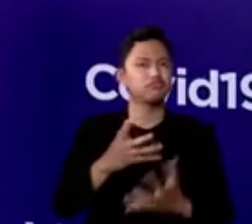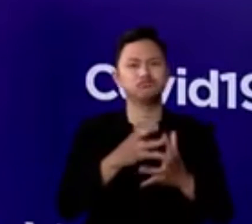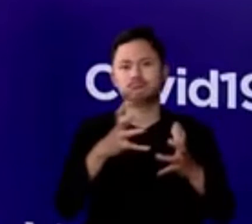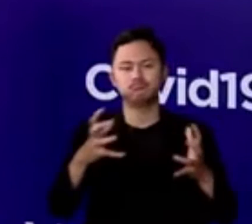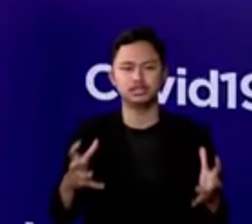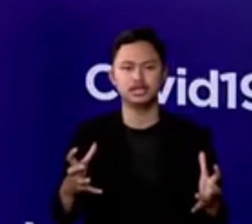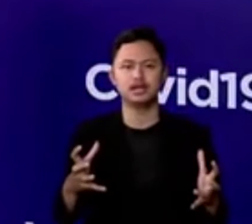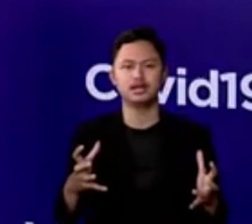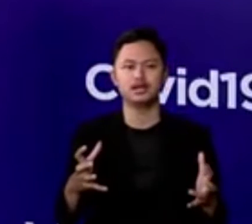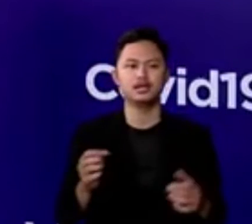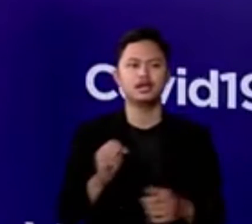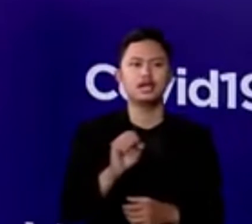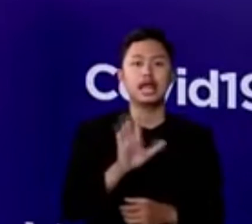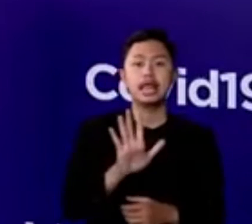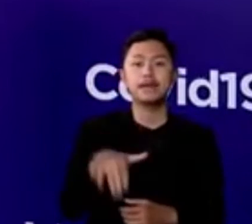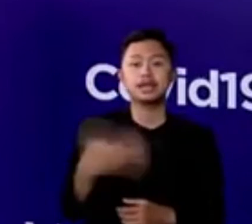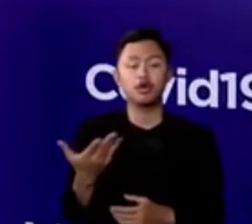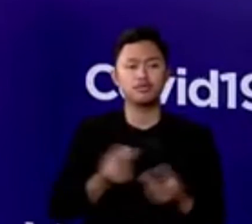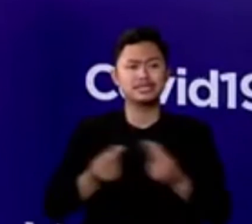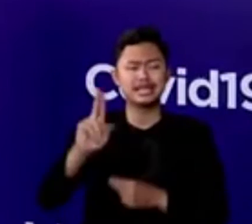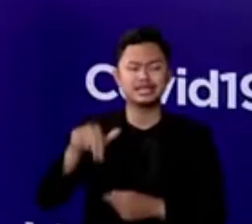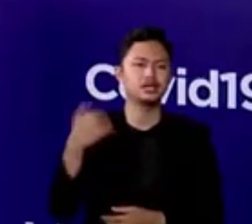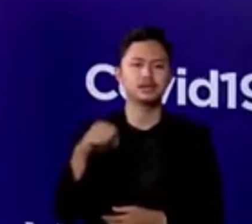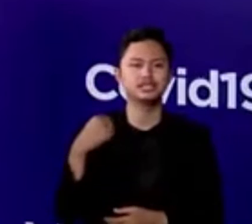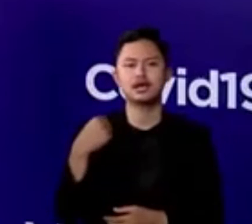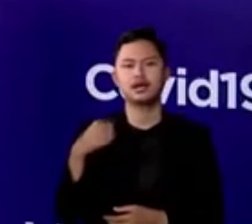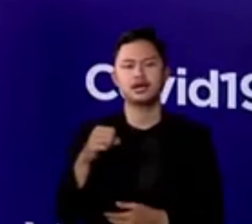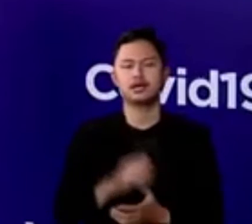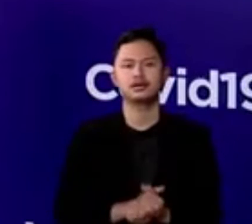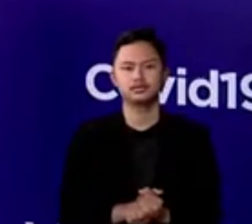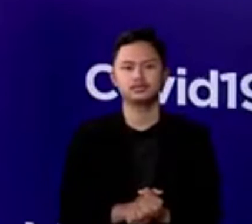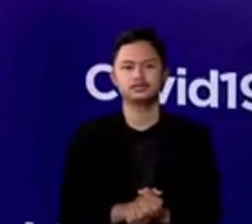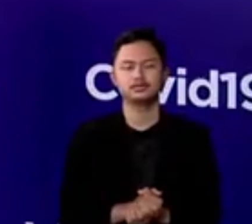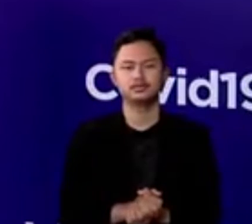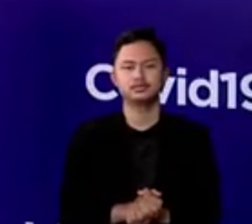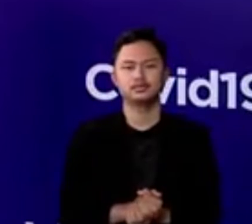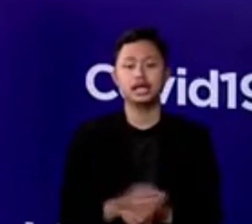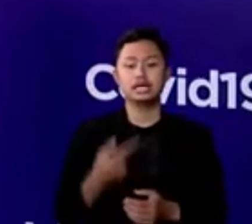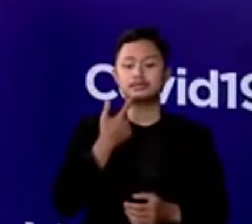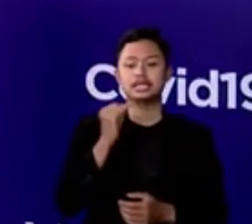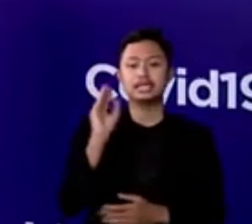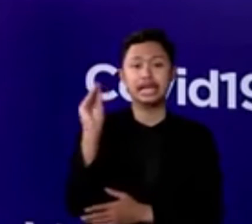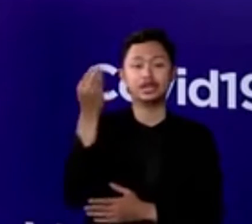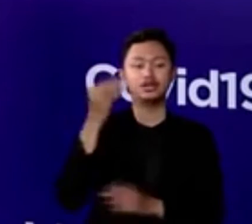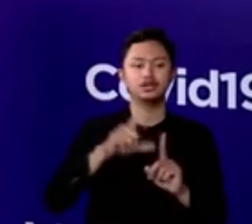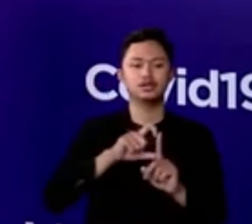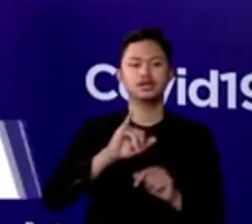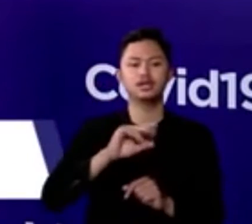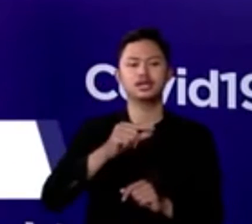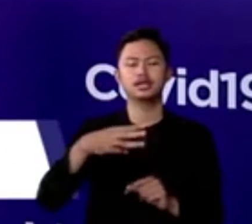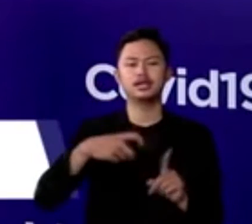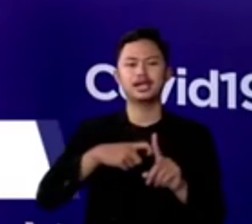besar gitu kan dia lima tahun gak bisa berusaha lagi segan Nah dari posisi pengurus direksinya juga tidak bisa